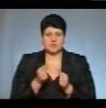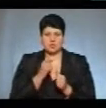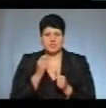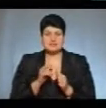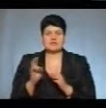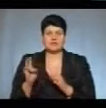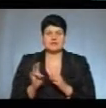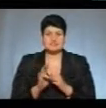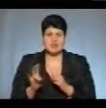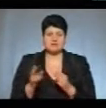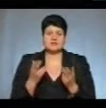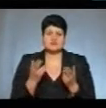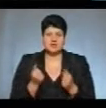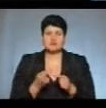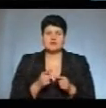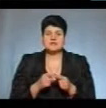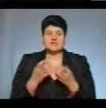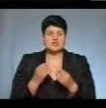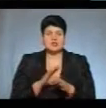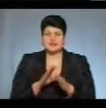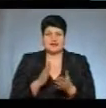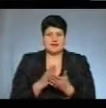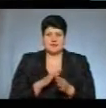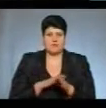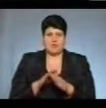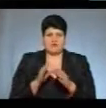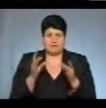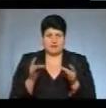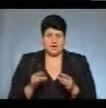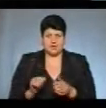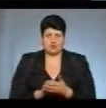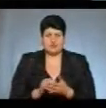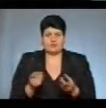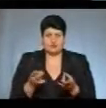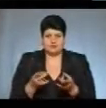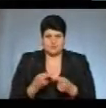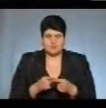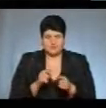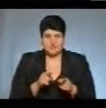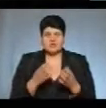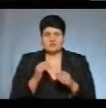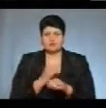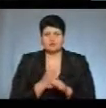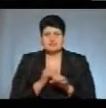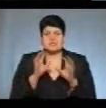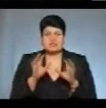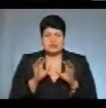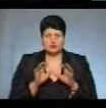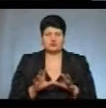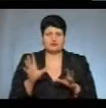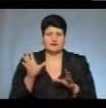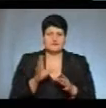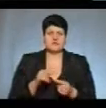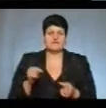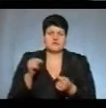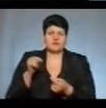церкви. Звичайно, що це ще не є повний пакет документів, який потрібний для цього, тому що ще буде виготовлятися статут і всі